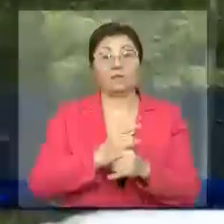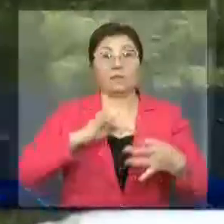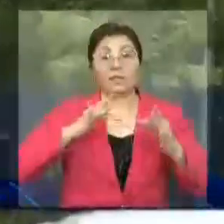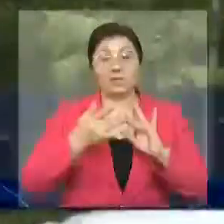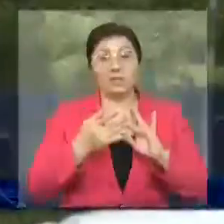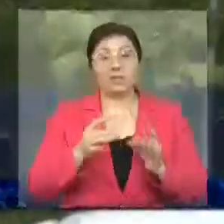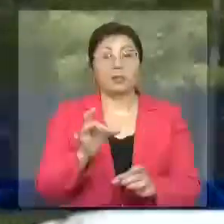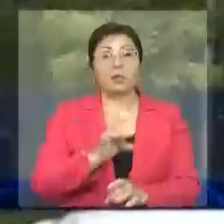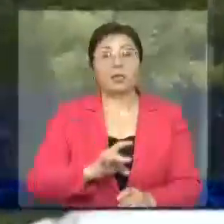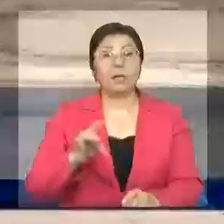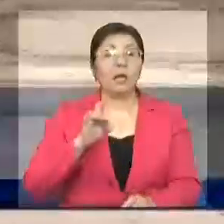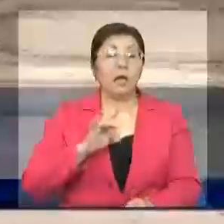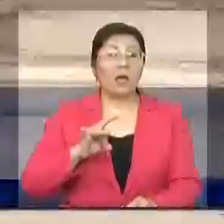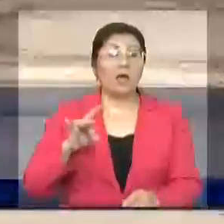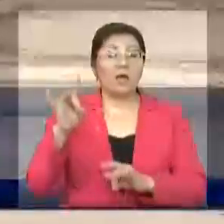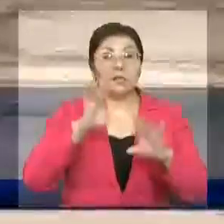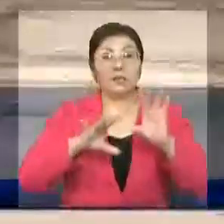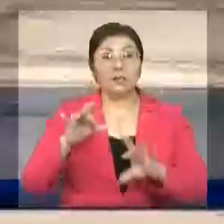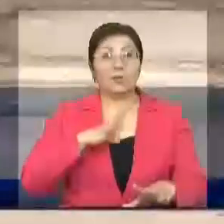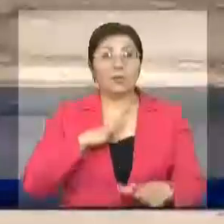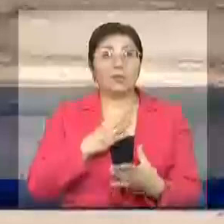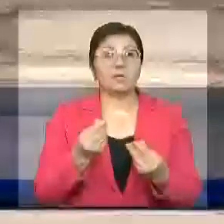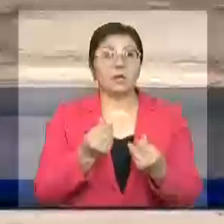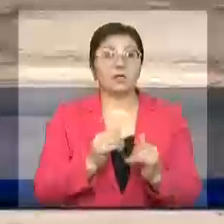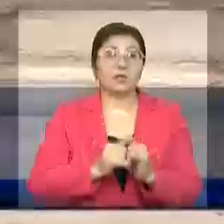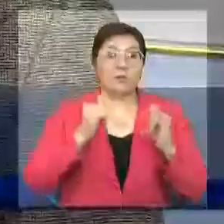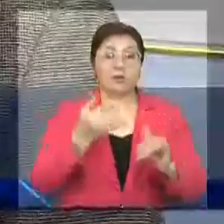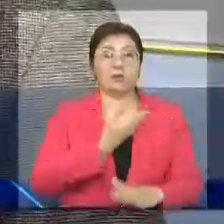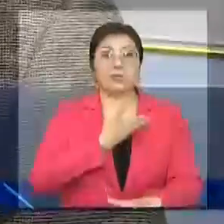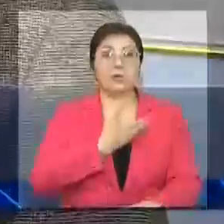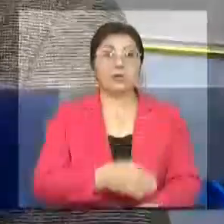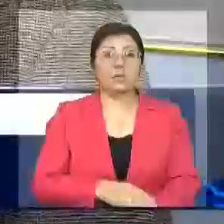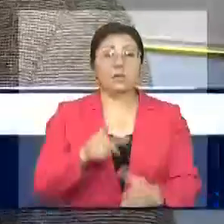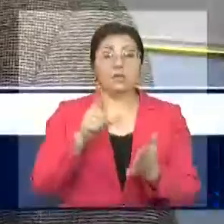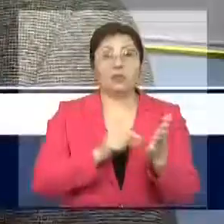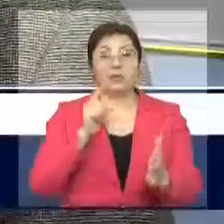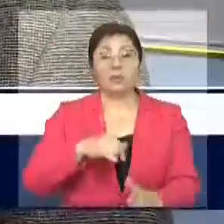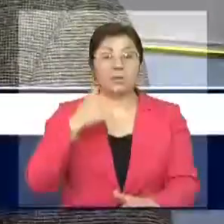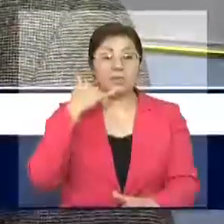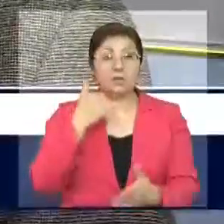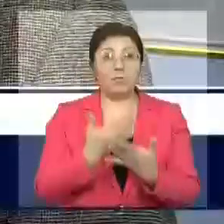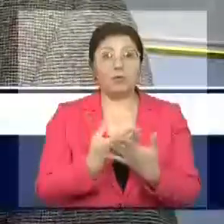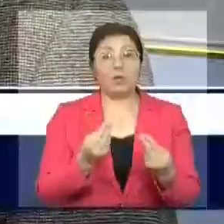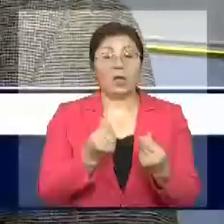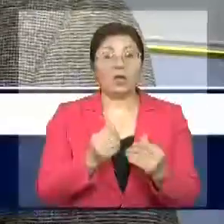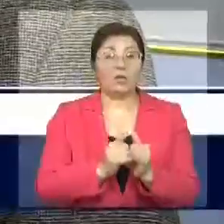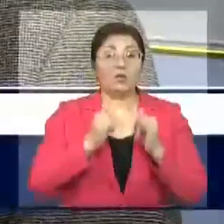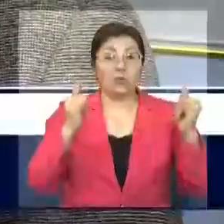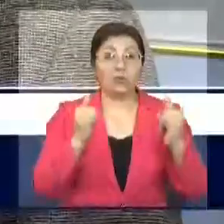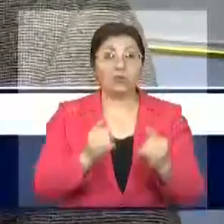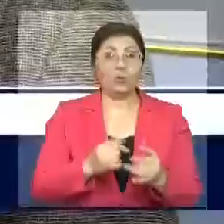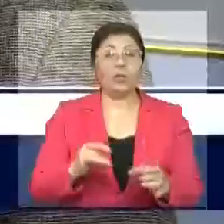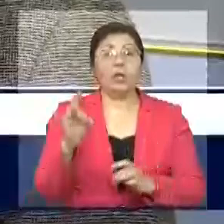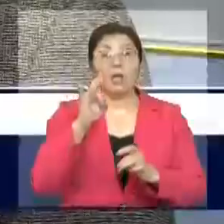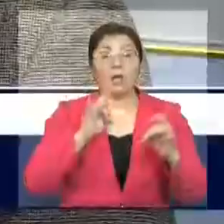жарнамадан түскен алданған тұрғын инвестор атанып ақшасын еселегісі келді. Зейнеткер телефондағы ақшаны көбейту туралы